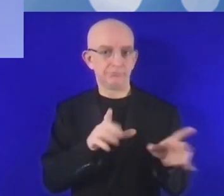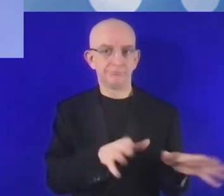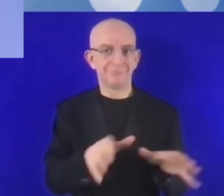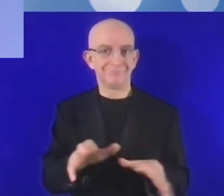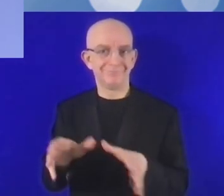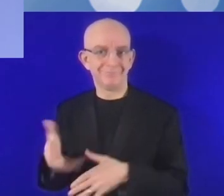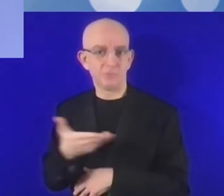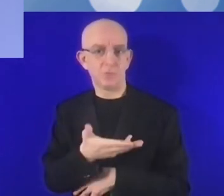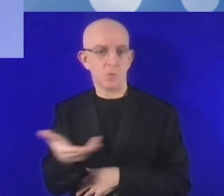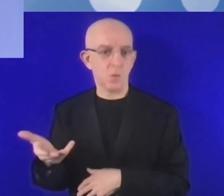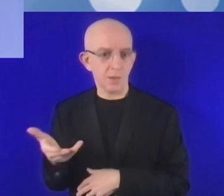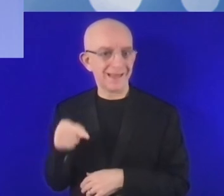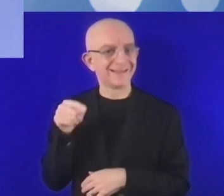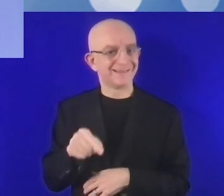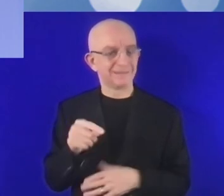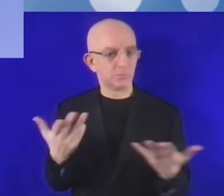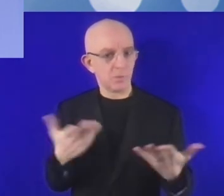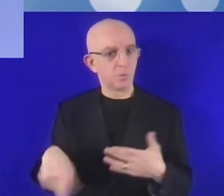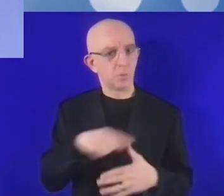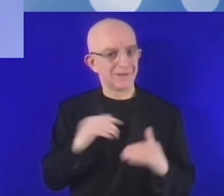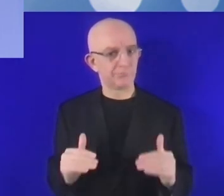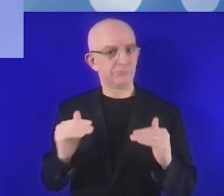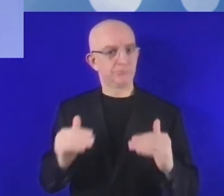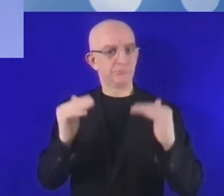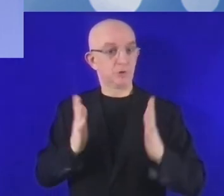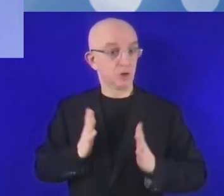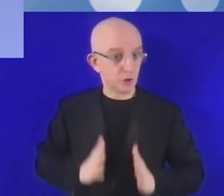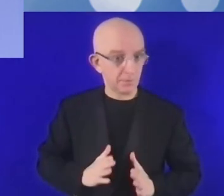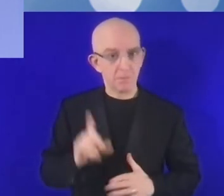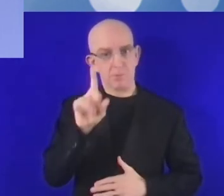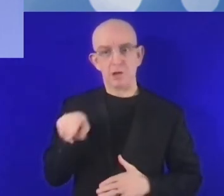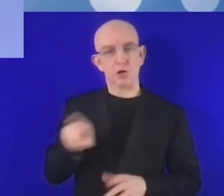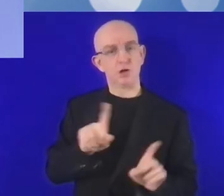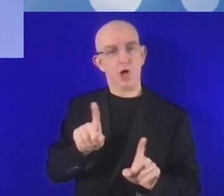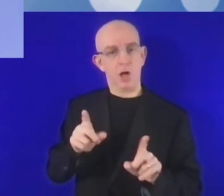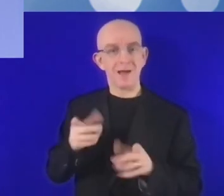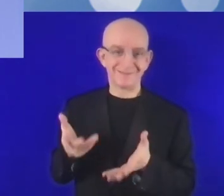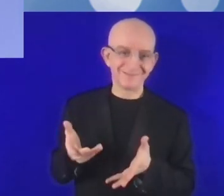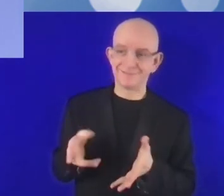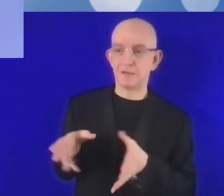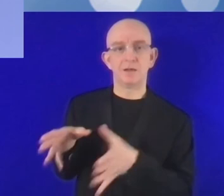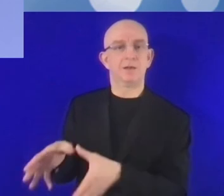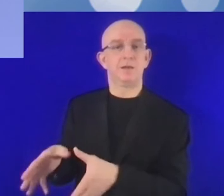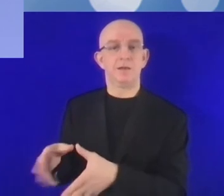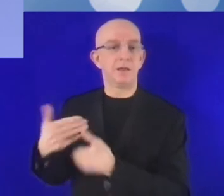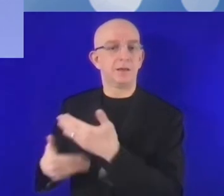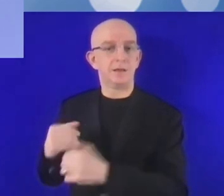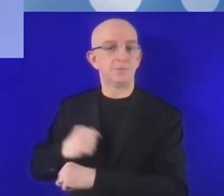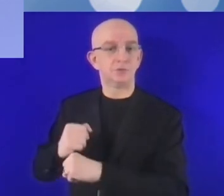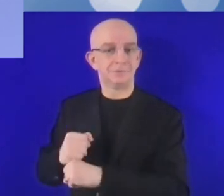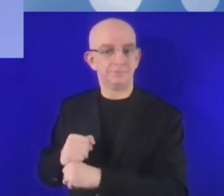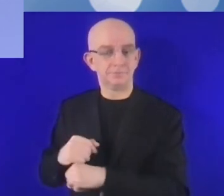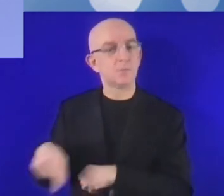comme des questions et des territoires subjectifs. Je pense que nous pouvons exploiter la qualité de la musique